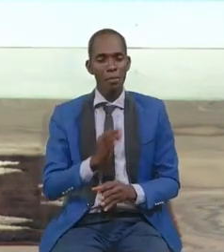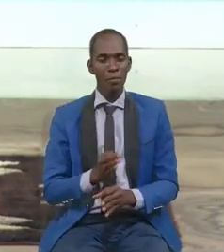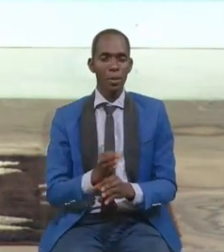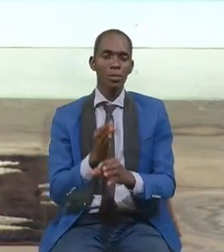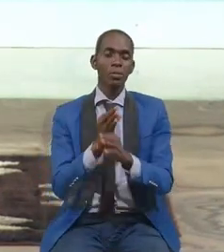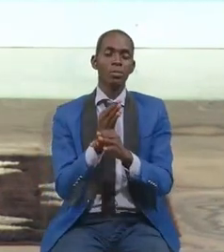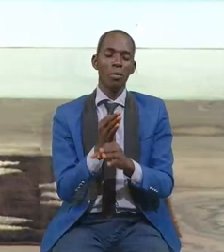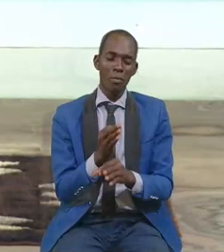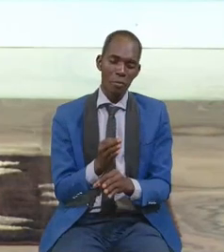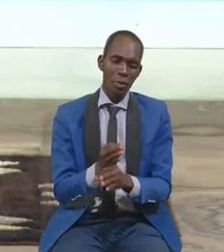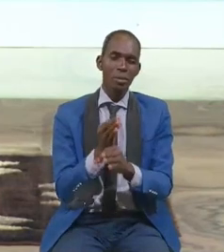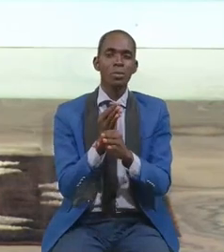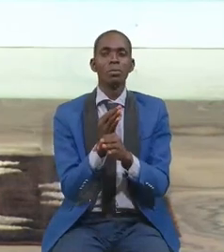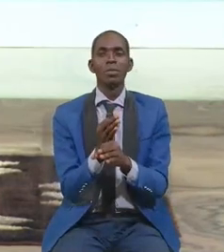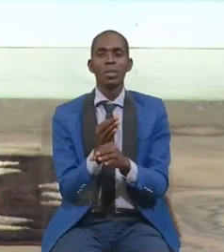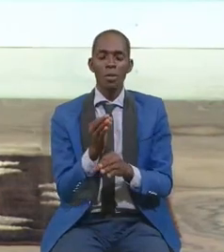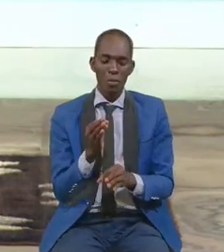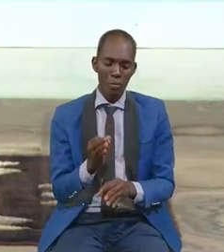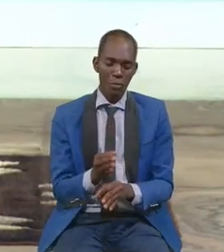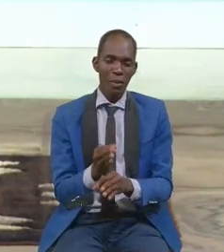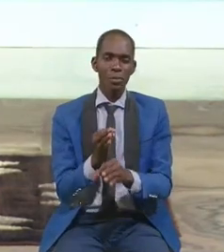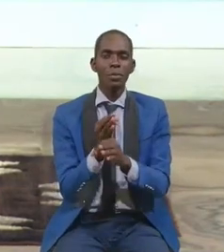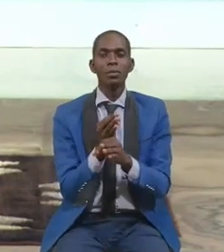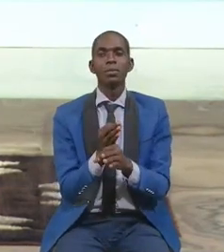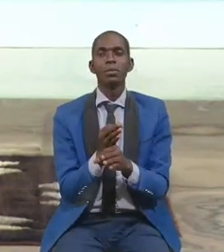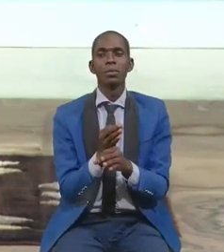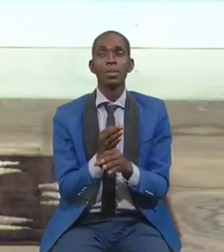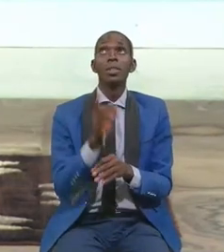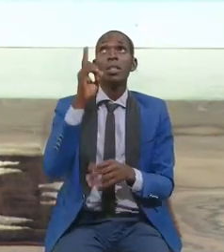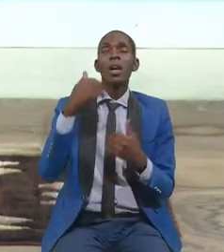Fidèle. Fidèle. Il a fait.